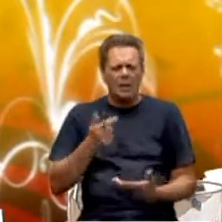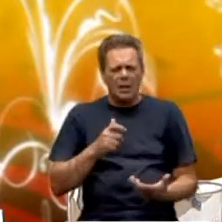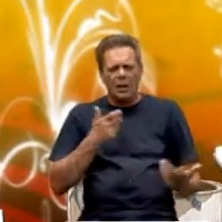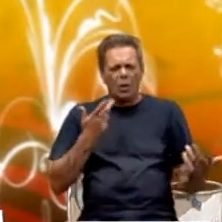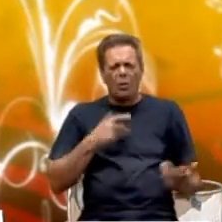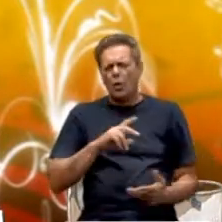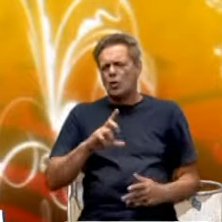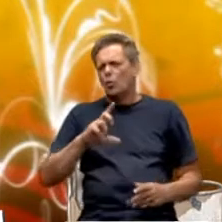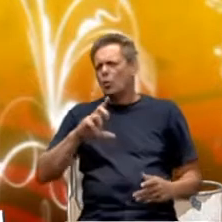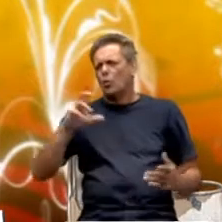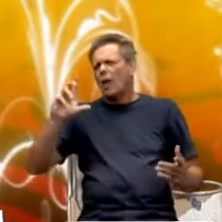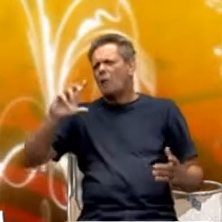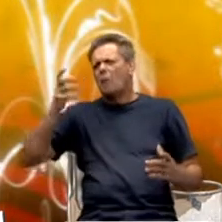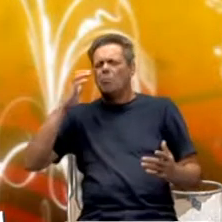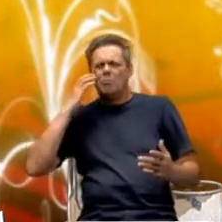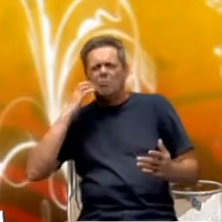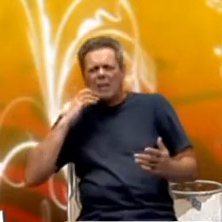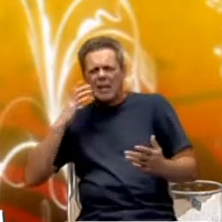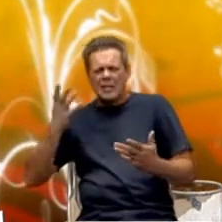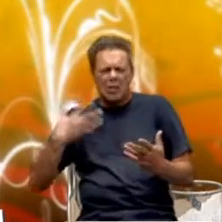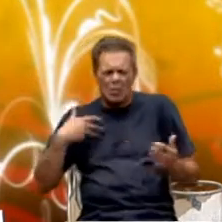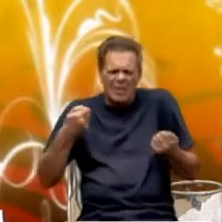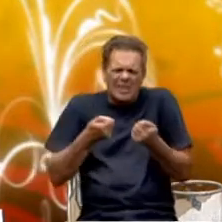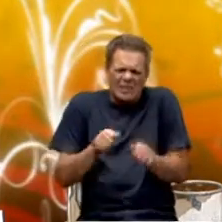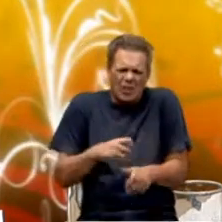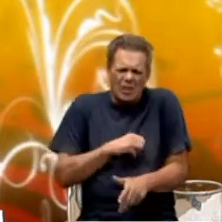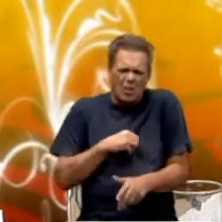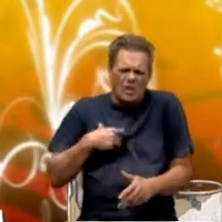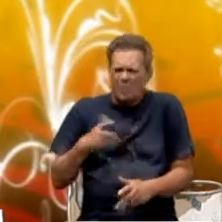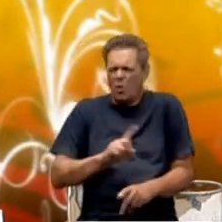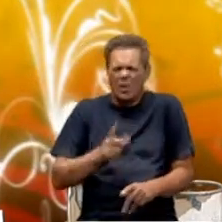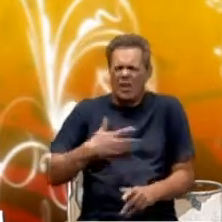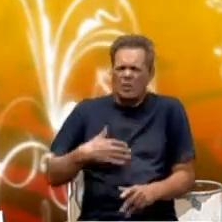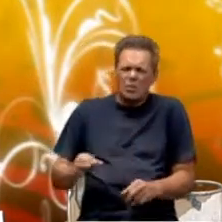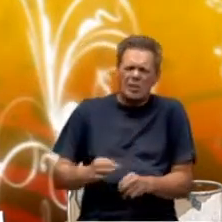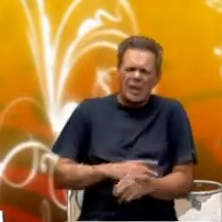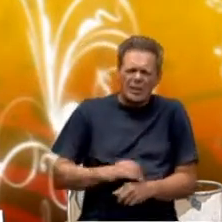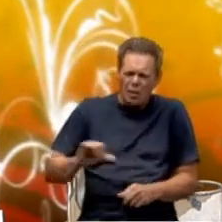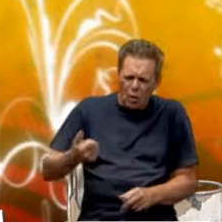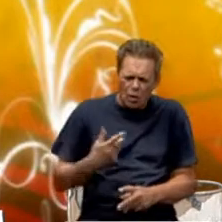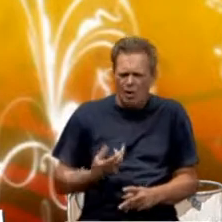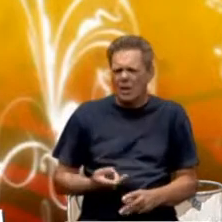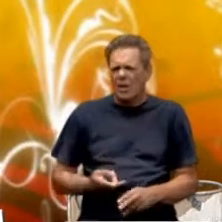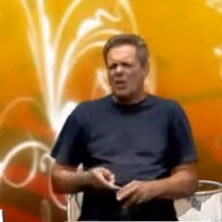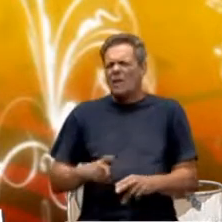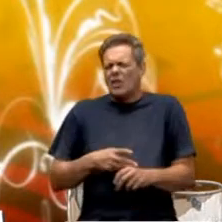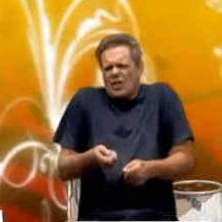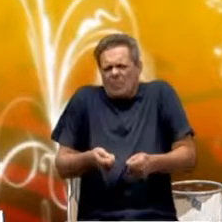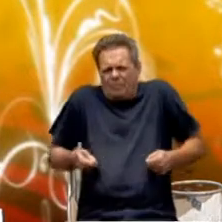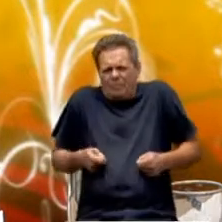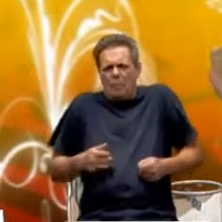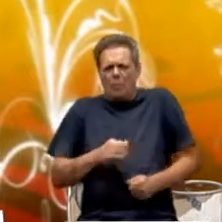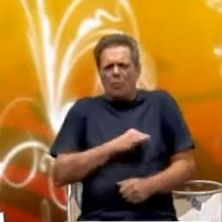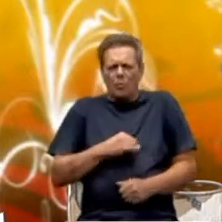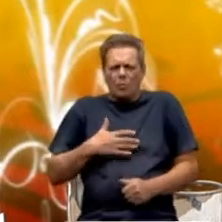selcu ili negdje otkrili, zatvore se kod sebe, nesretni, još ono više povuku se u sebe,